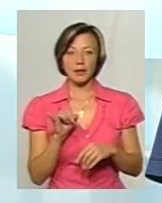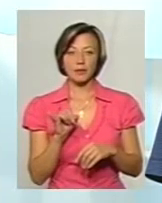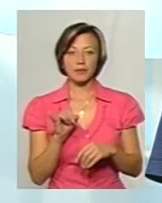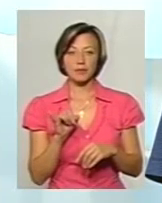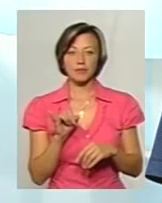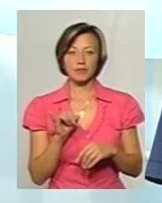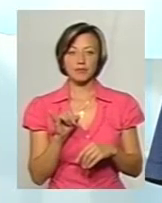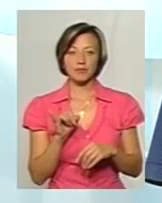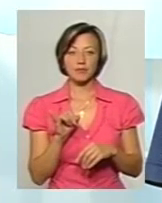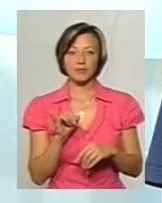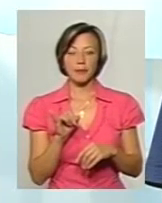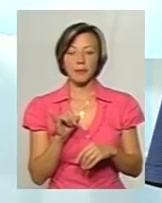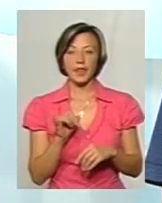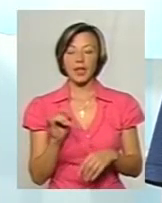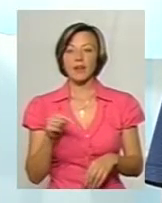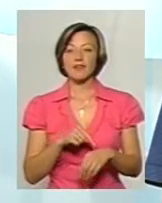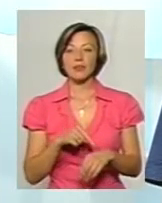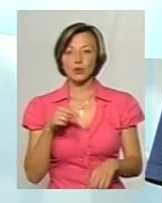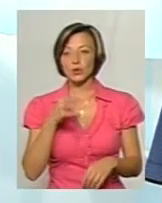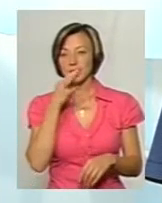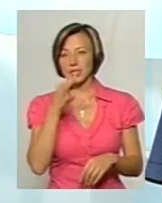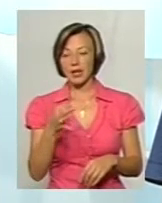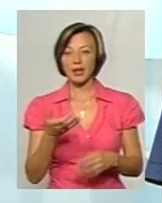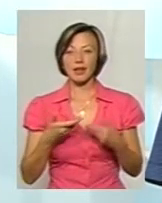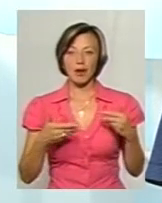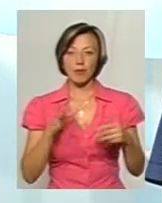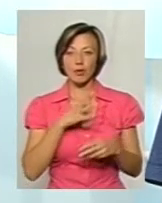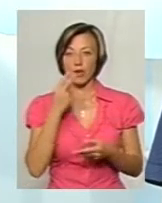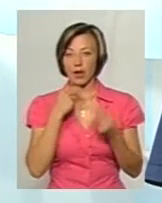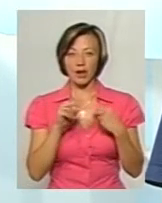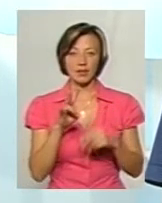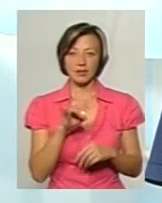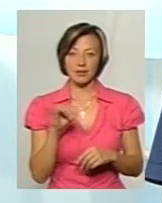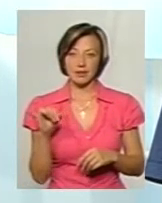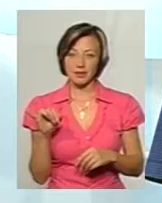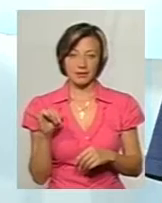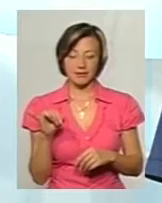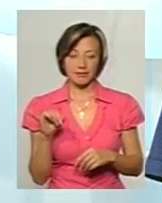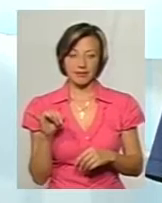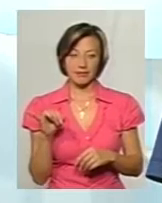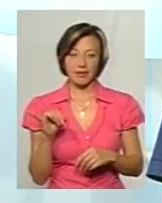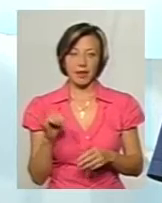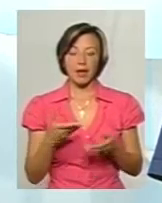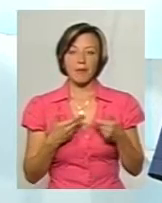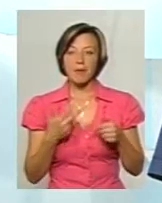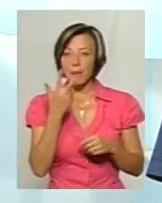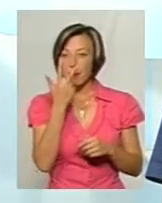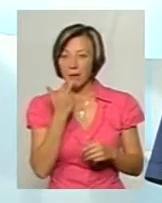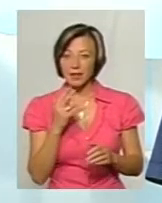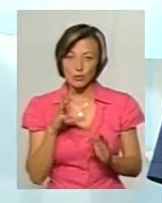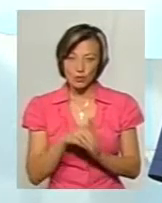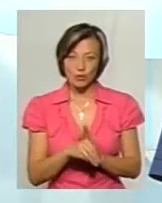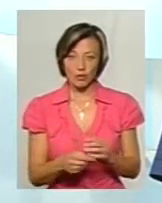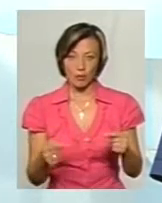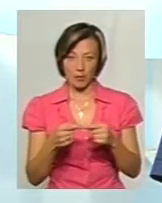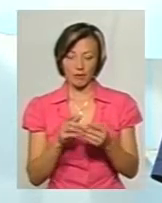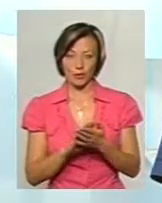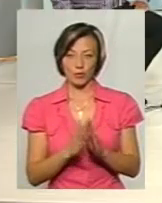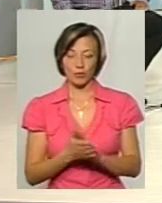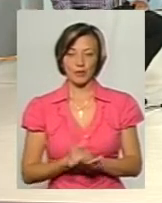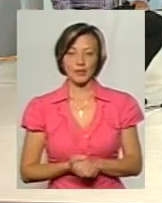щоб відчутно сказати, що нам було краще, ні. Ми пристосовувалися до певних умов.